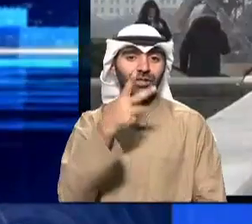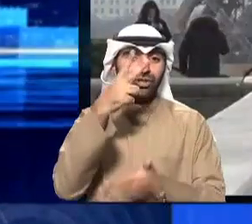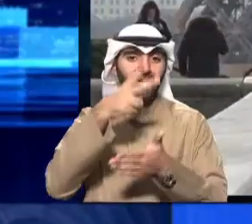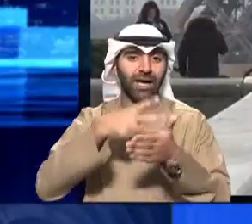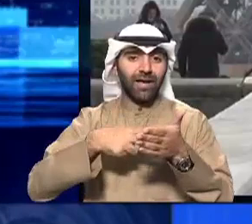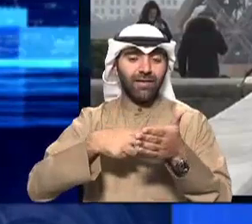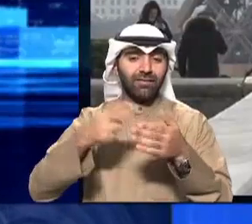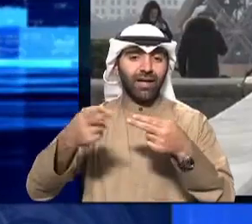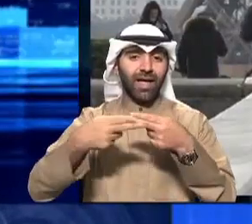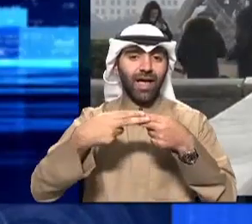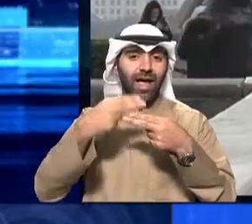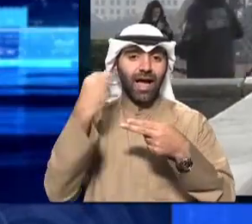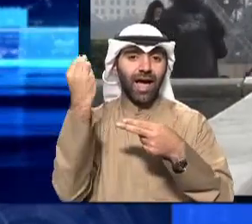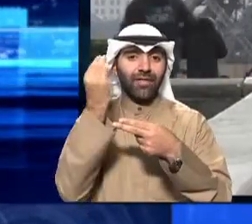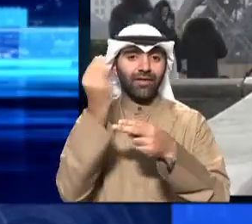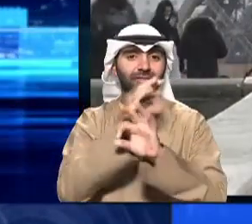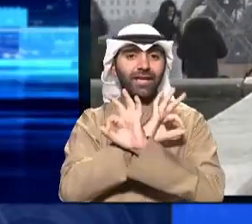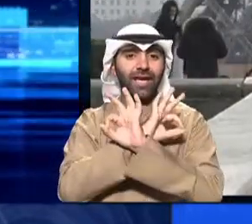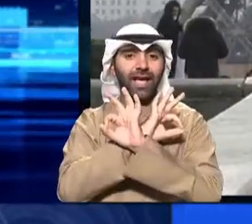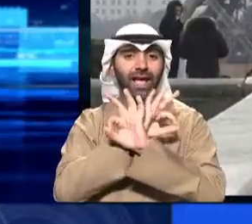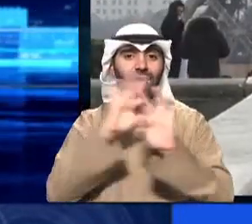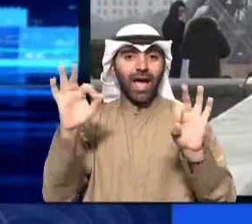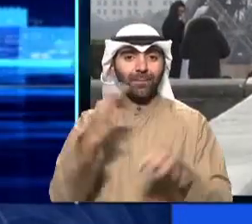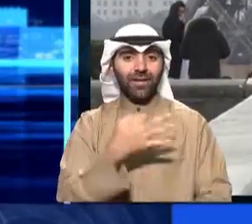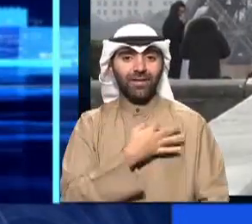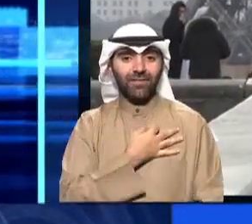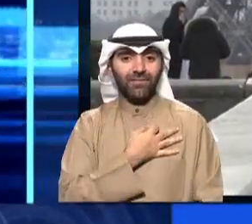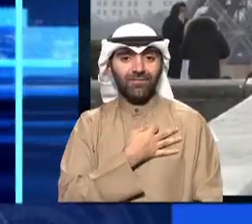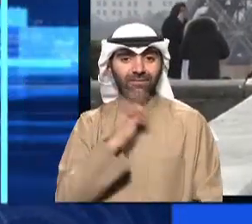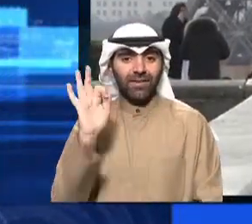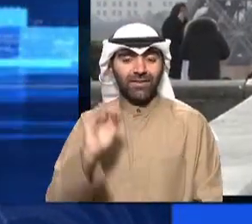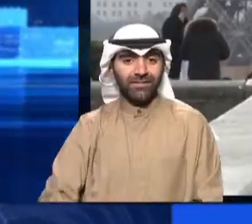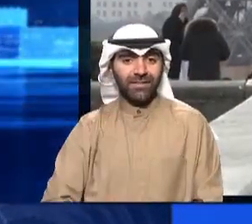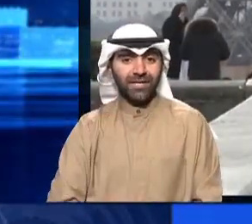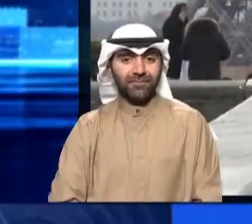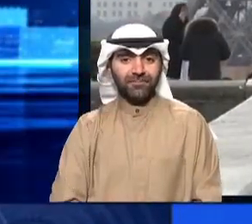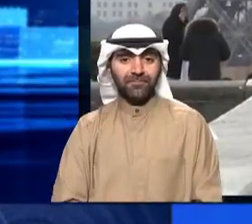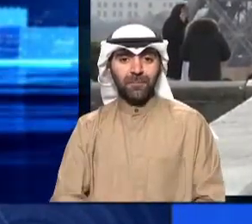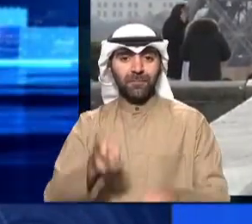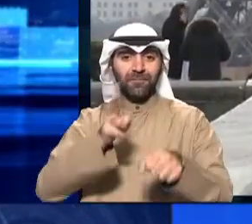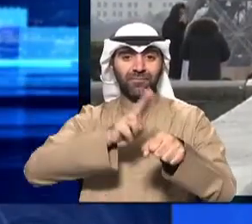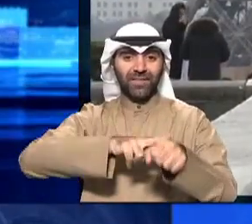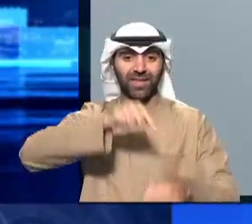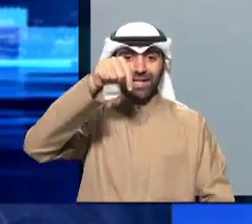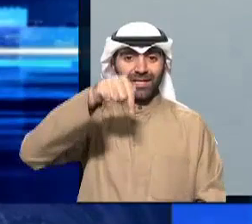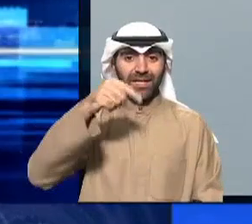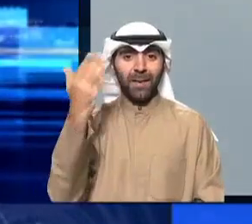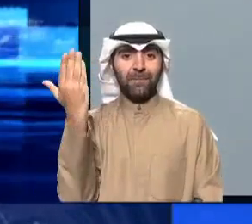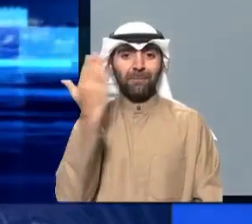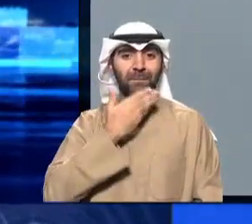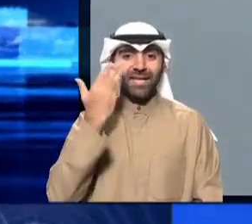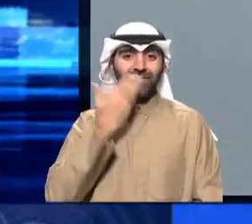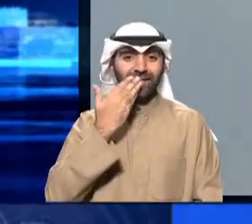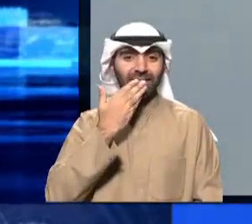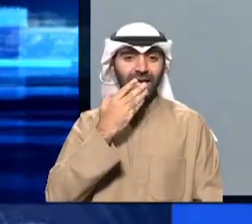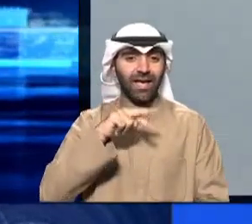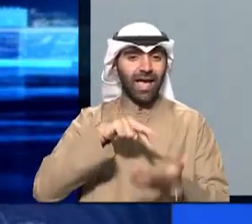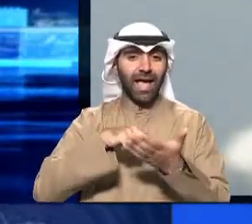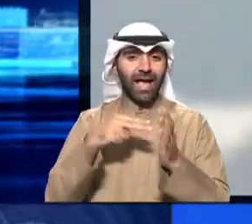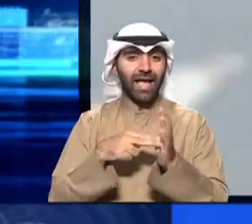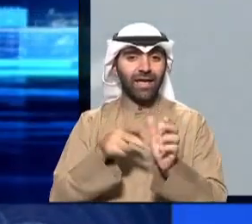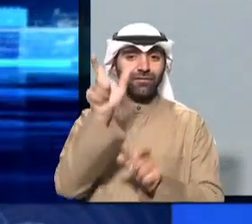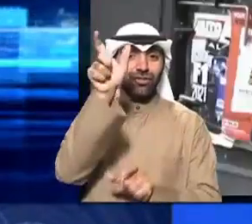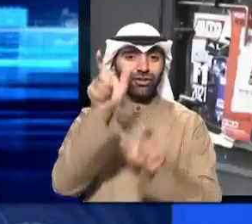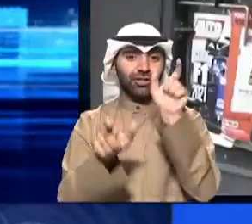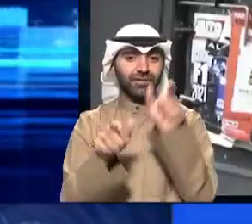للفيروس، وذلك إلا للضرورة القصوى. بالنسبة للمدارس ستبقى أبوابها مفتوحة أمام التلاميذ،